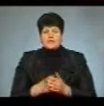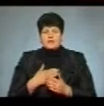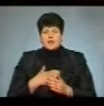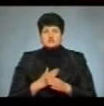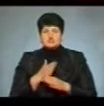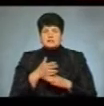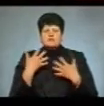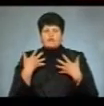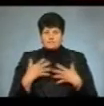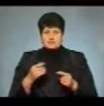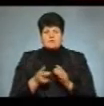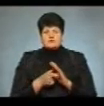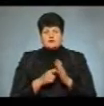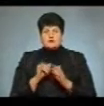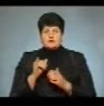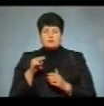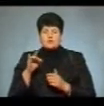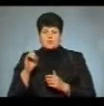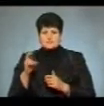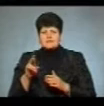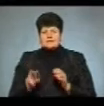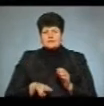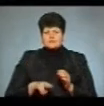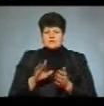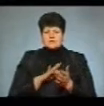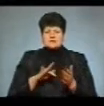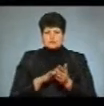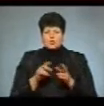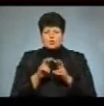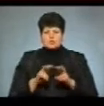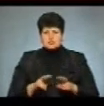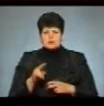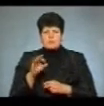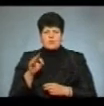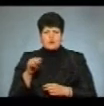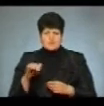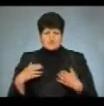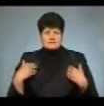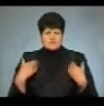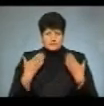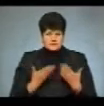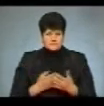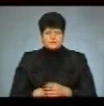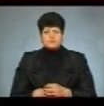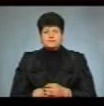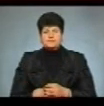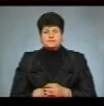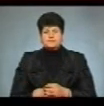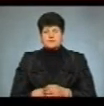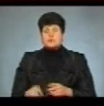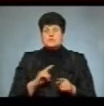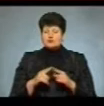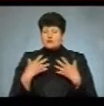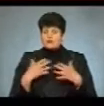гість вже у нас в студії, Ігор Процик, директор Центру суспільних досліджень «Поліс». Я вас вітаю. Доброго дня. Тож, скоро вже